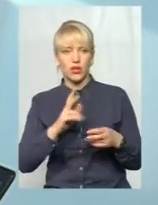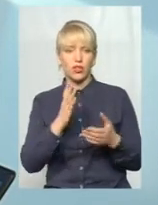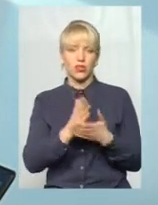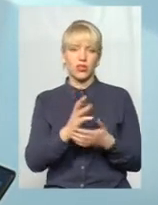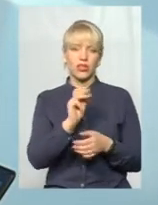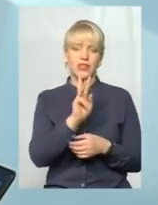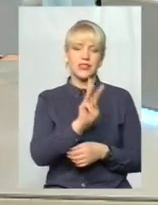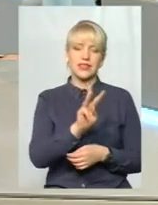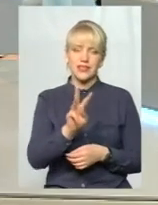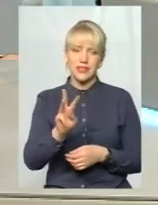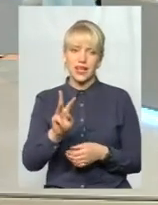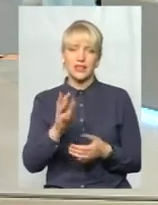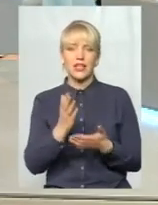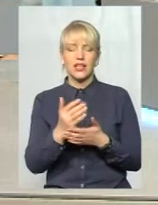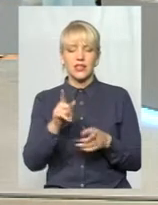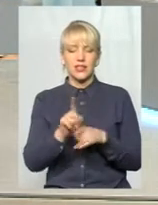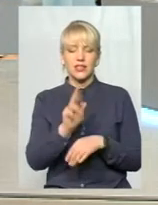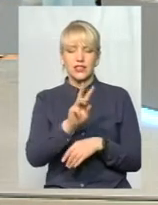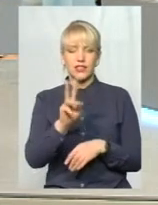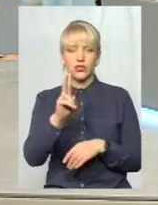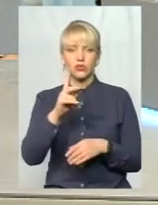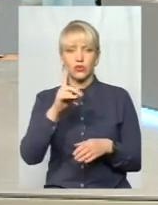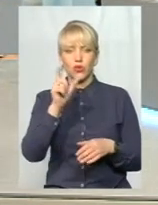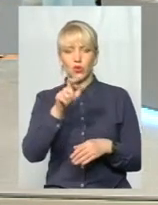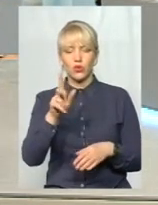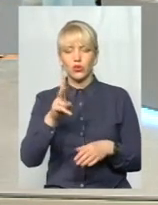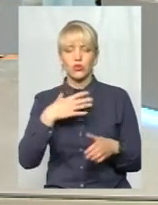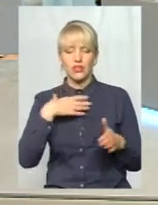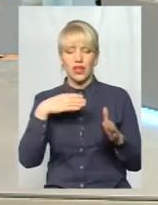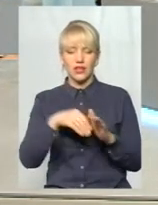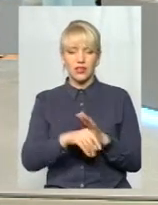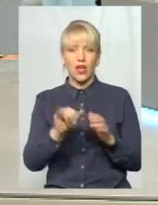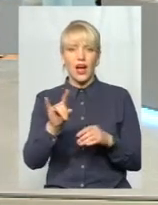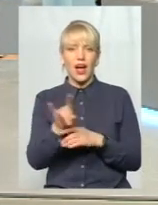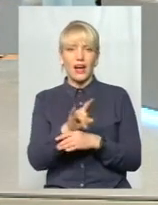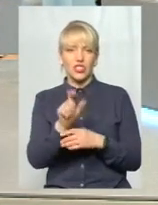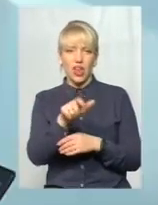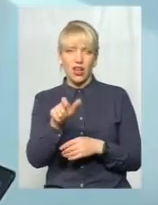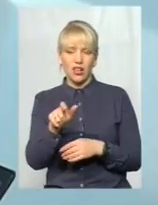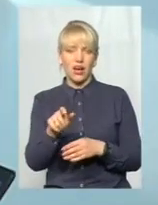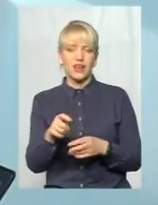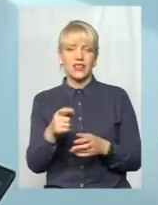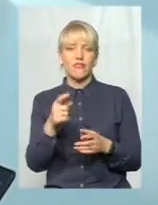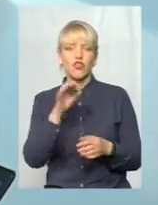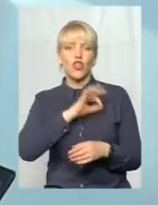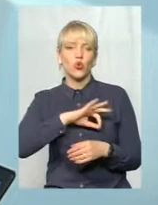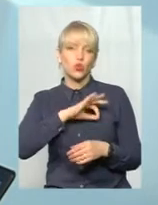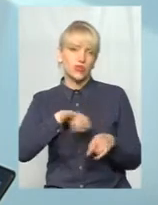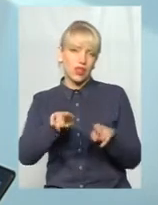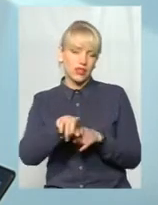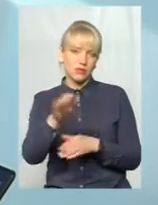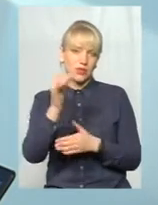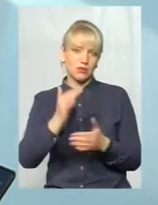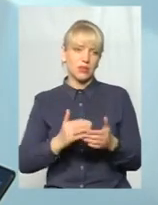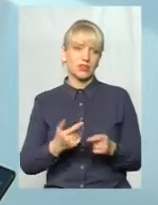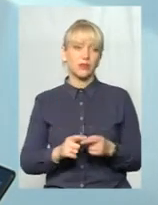От у нас є сайти, коли є перелік осіб, які загинули або пропали безвісті. Тобто шахраї вони користуються цим всім. Знайшли особу, да, він знаходиться там